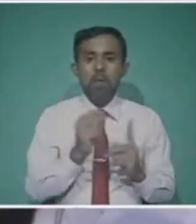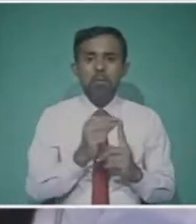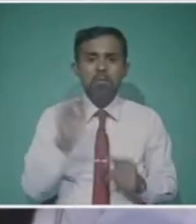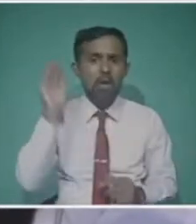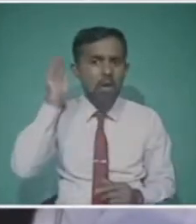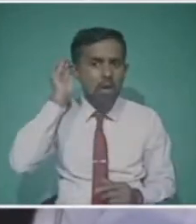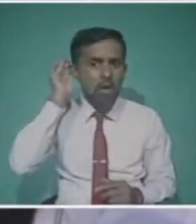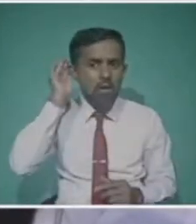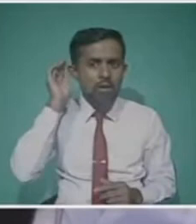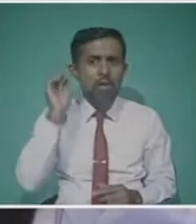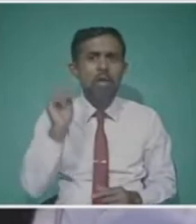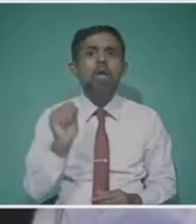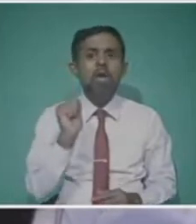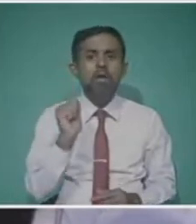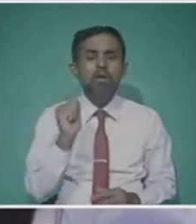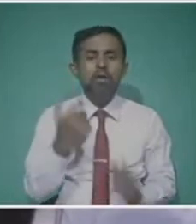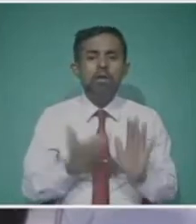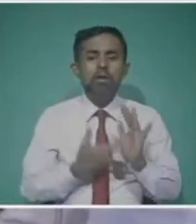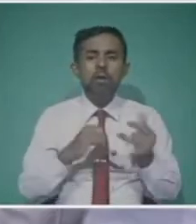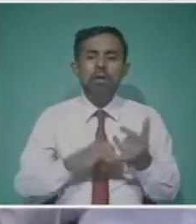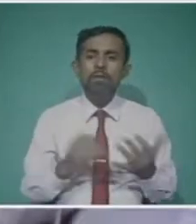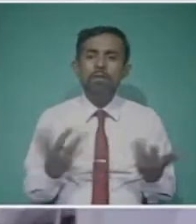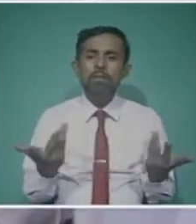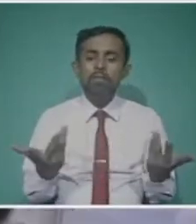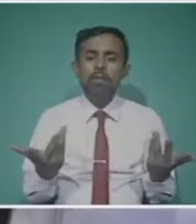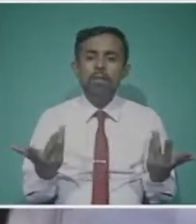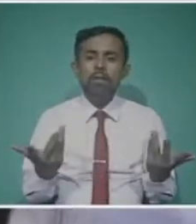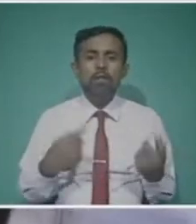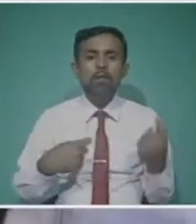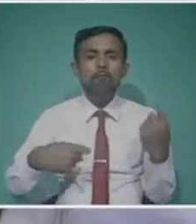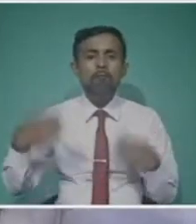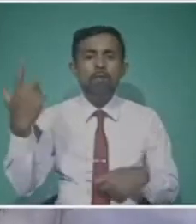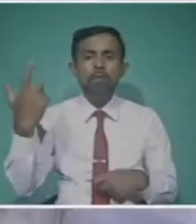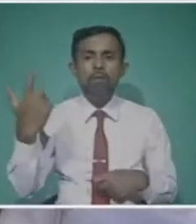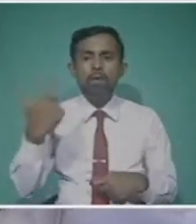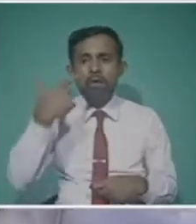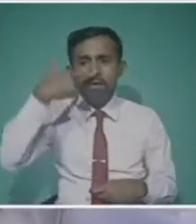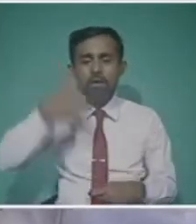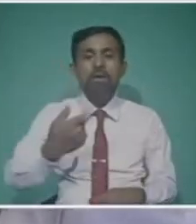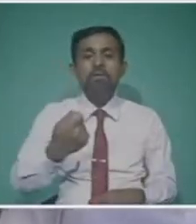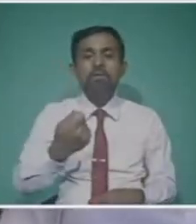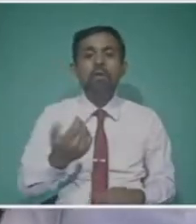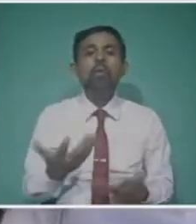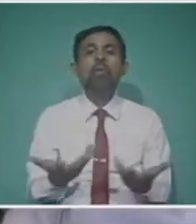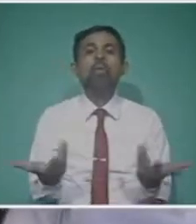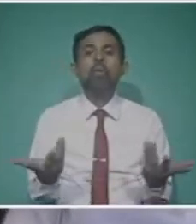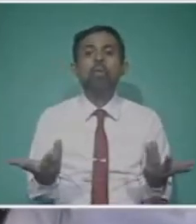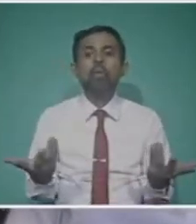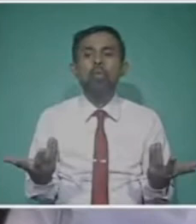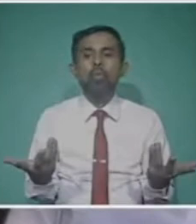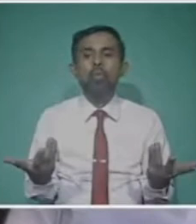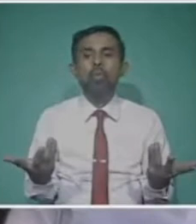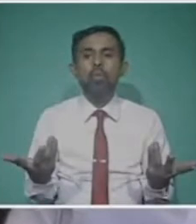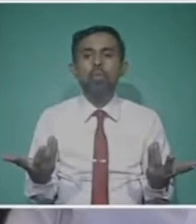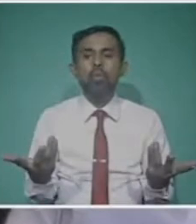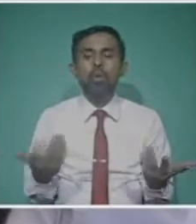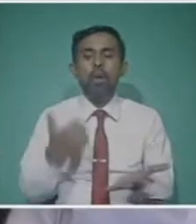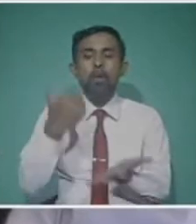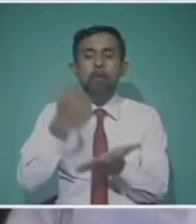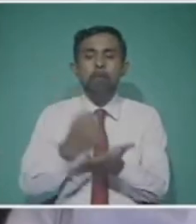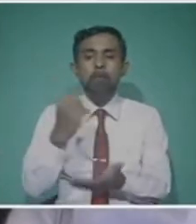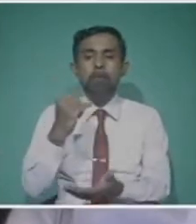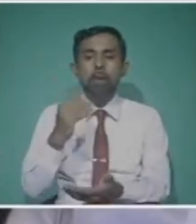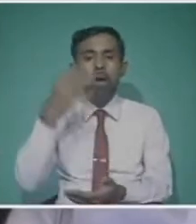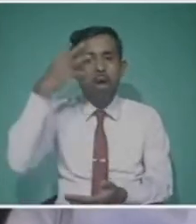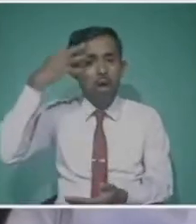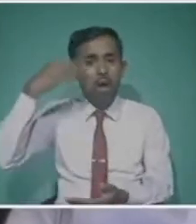විමසීමක් කළා, ඇයි රුපියල් නැත්තේ කියලා. කෝ දැන් විකුණනවනේ, තෙල් විකුණලා එන සල්ලි ටික කෝ කියලා. මහබැංකු අධිපතිතුමාට